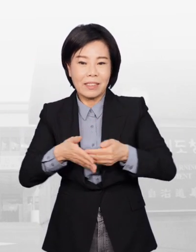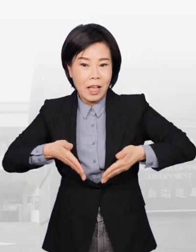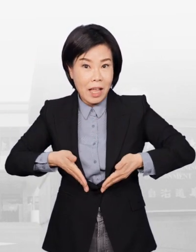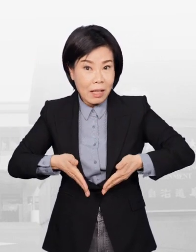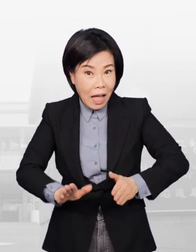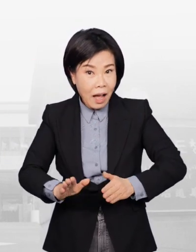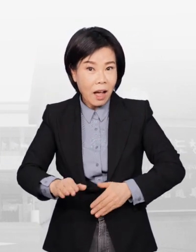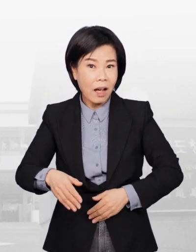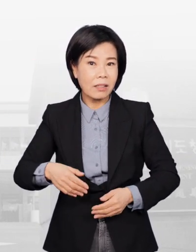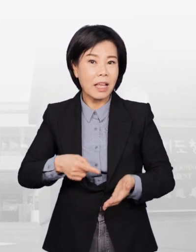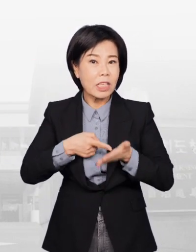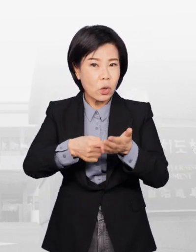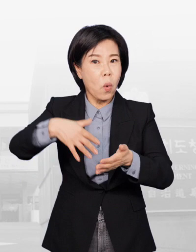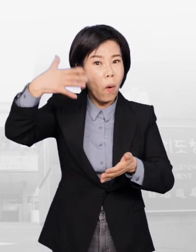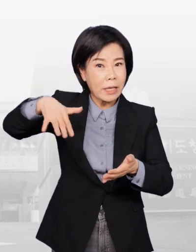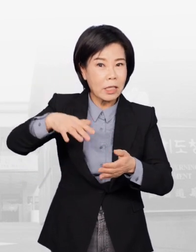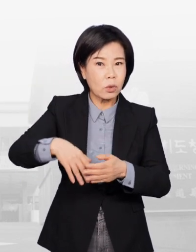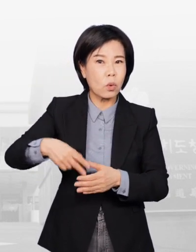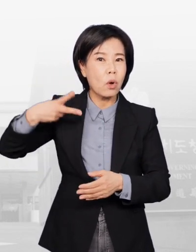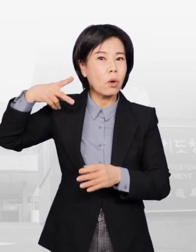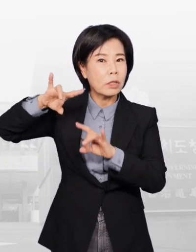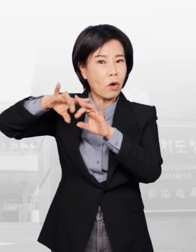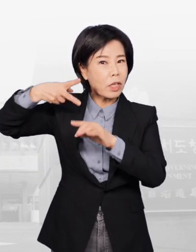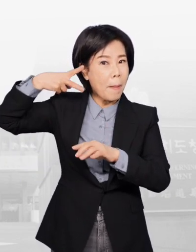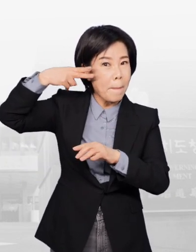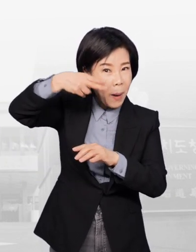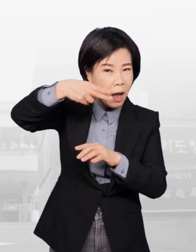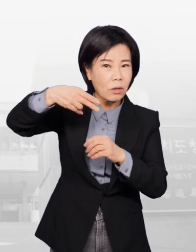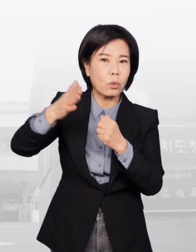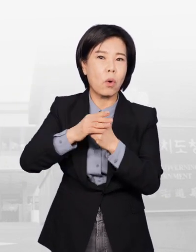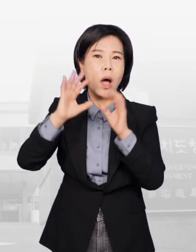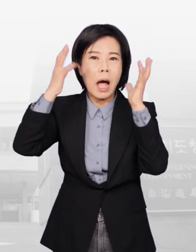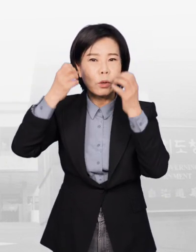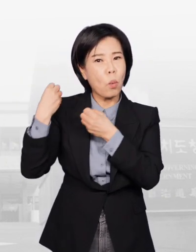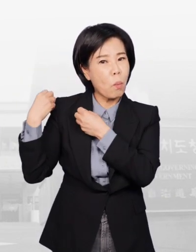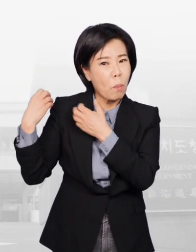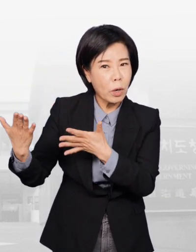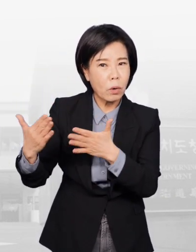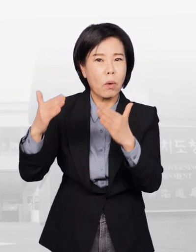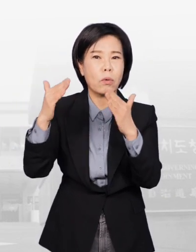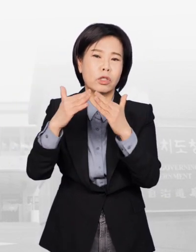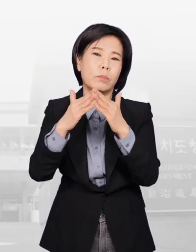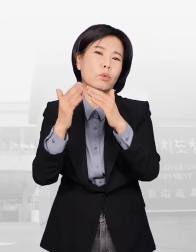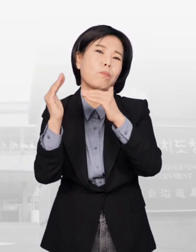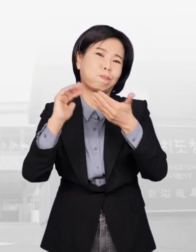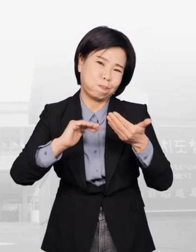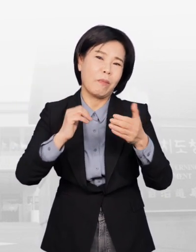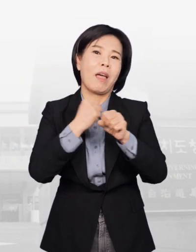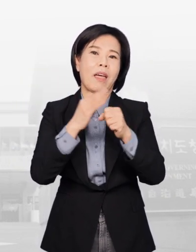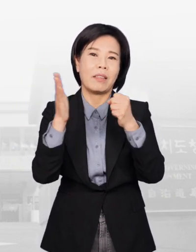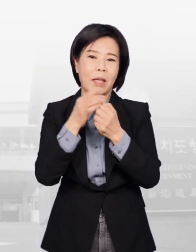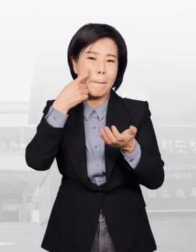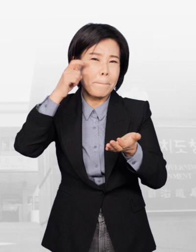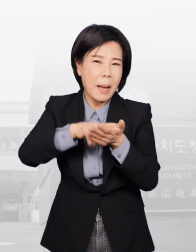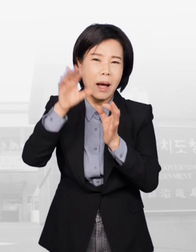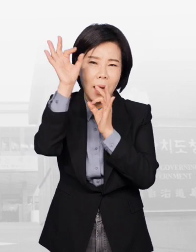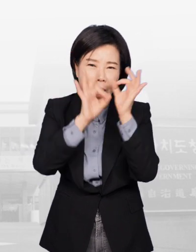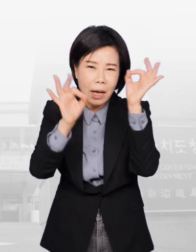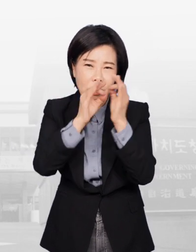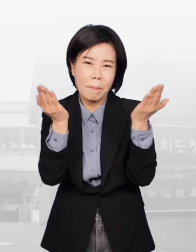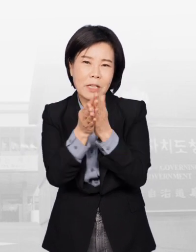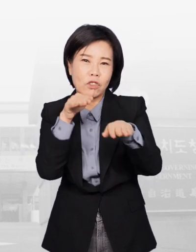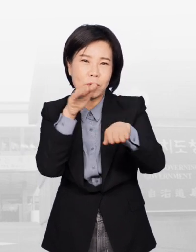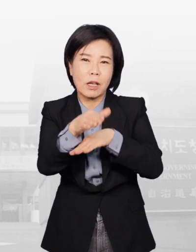이에 출생 미신고, 단전 단수 등 위기징후 가구, 아동 방임, 주거 취약 가구 등을 집중 발굴해